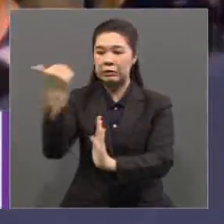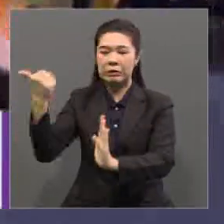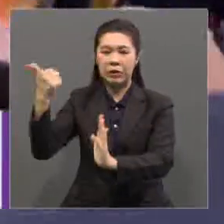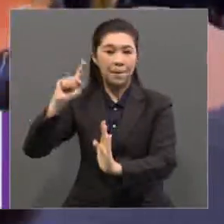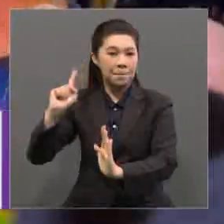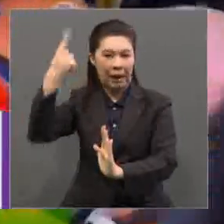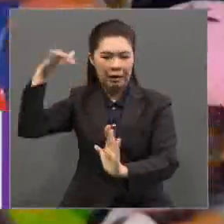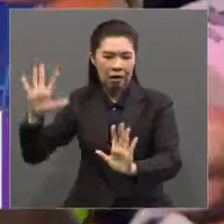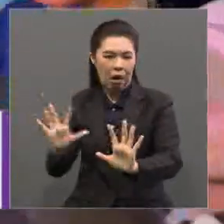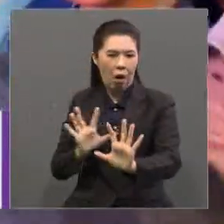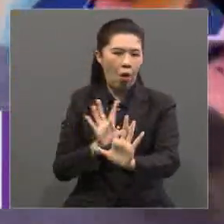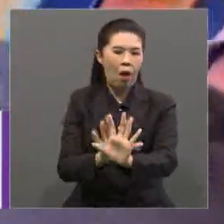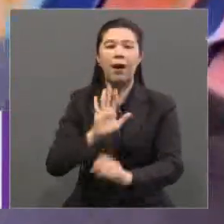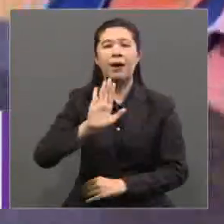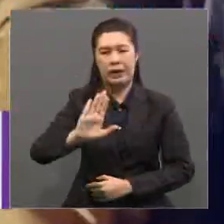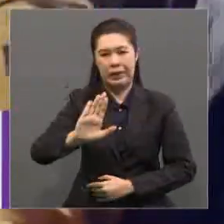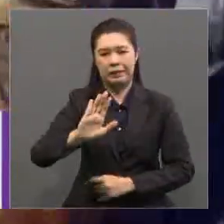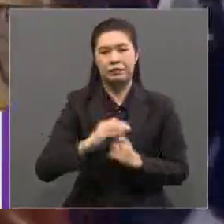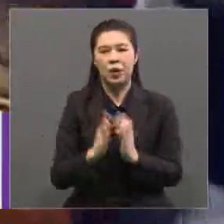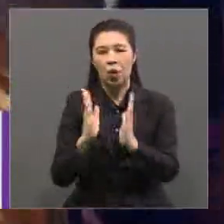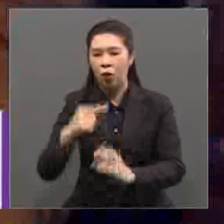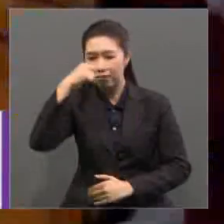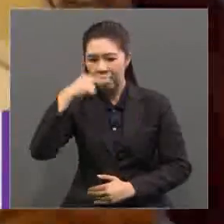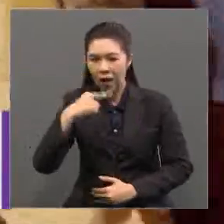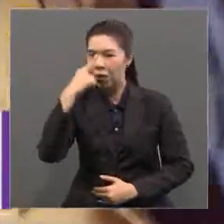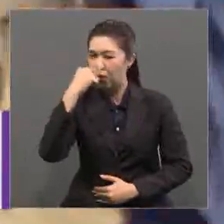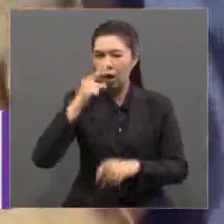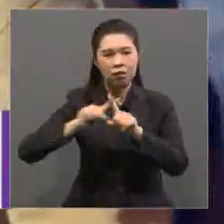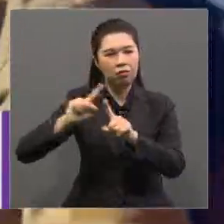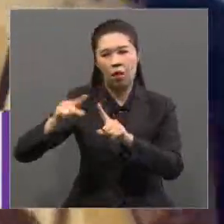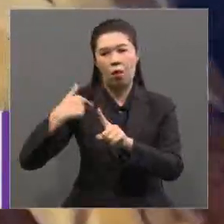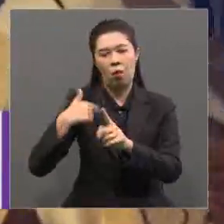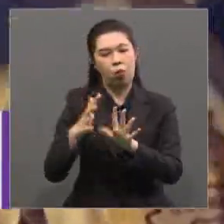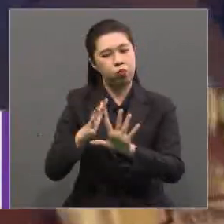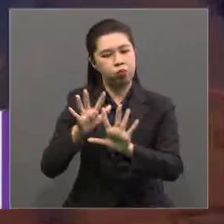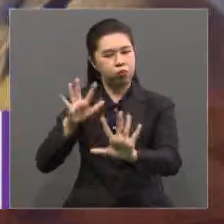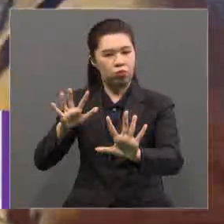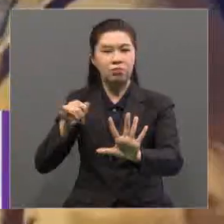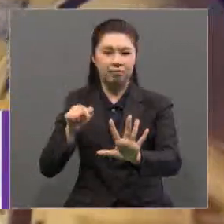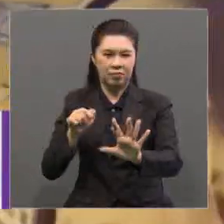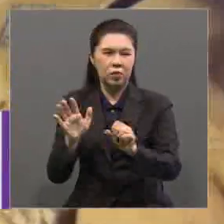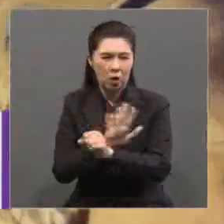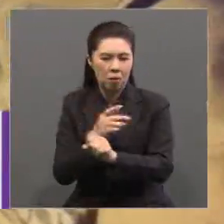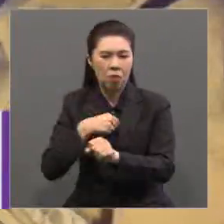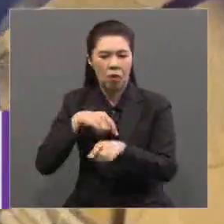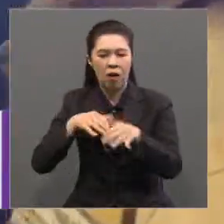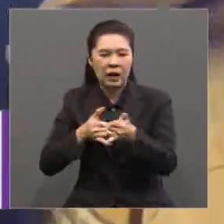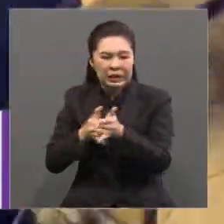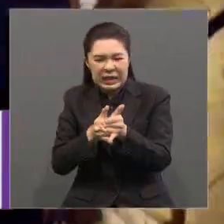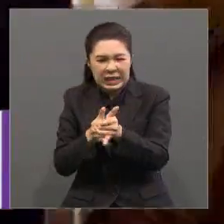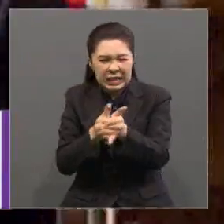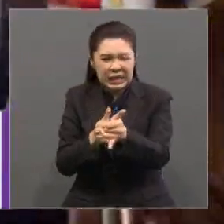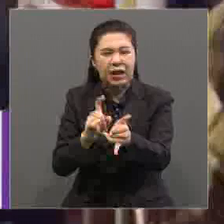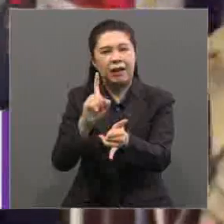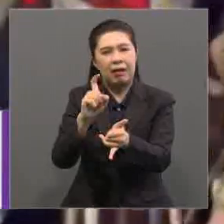มีนักท่องเที่ยวทั้งชาวไทยและชาวต่างชาติมาเล่นน้ำกันอย่างหนาแน่นเลยทีเดียวนะครับบางช่วงก็บอกเดินต่อกันไม่ได้ต้อง